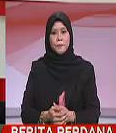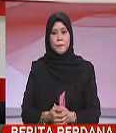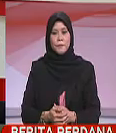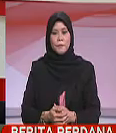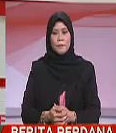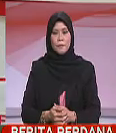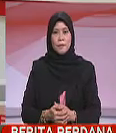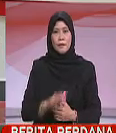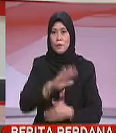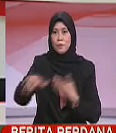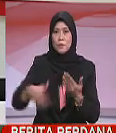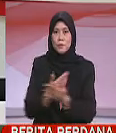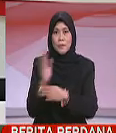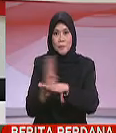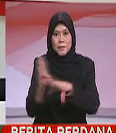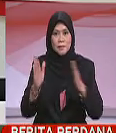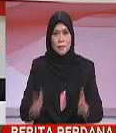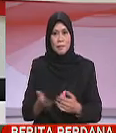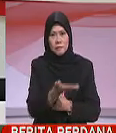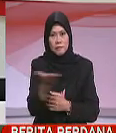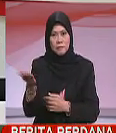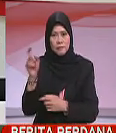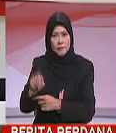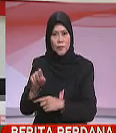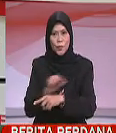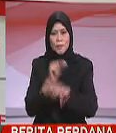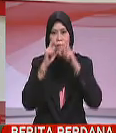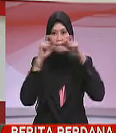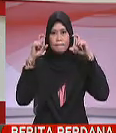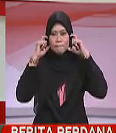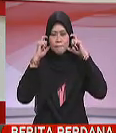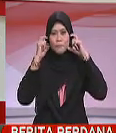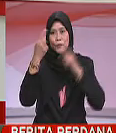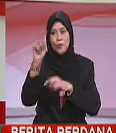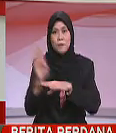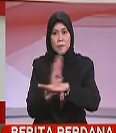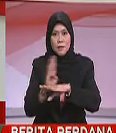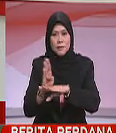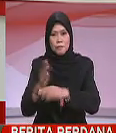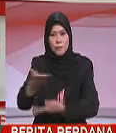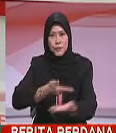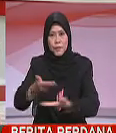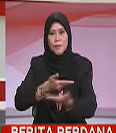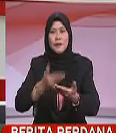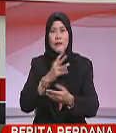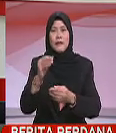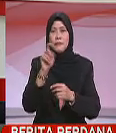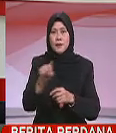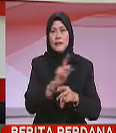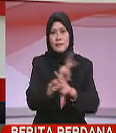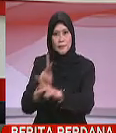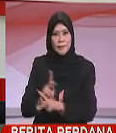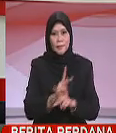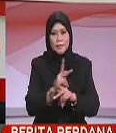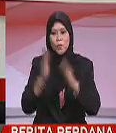Kepada semua peniaga, pastikan anda sentiasa memakai pelitup muka ketika berurus niaga dan begitu juga awasi setiap pelanggan